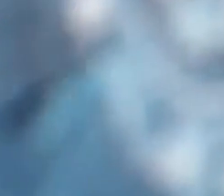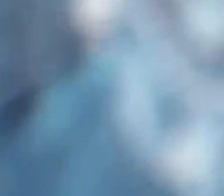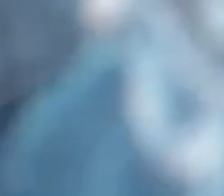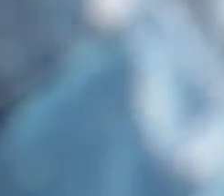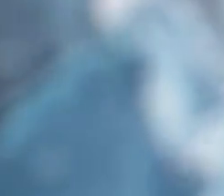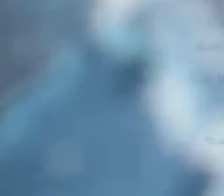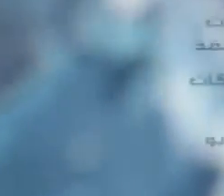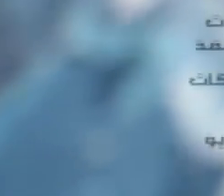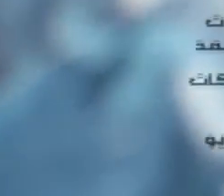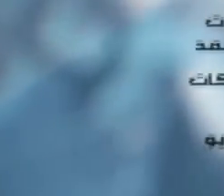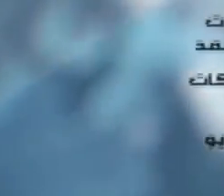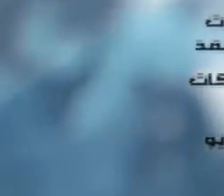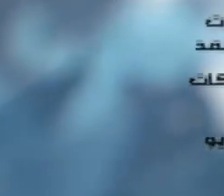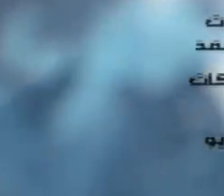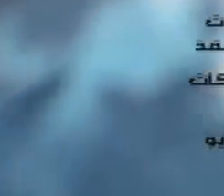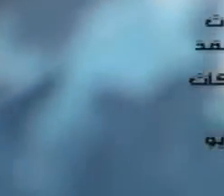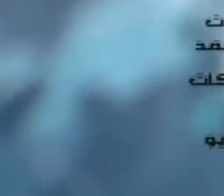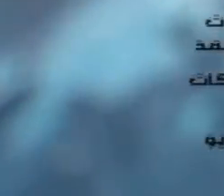ام